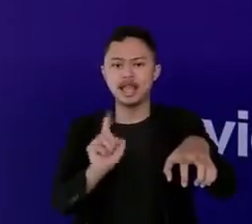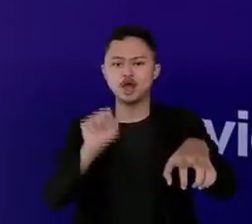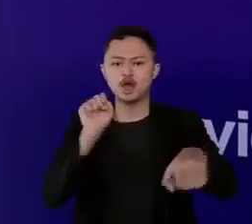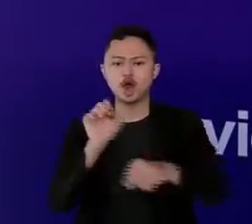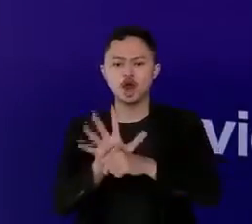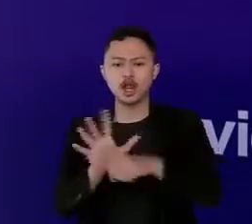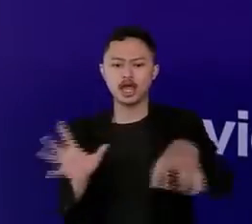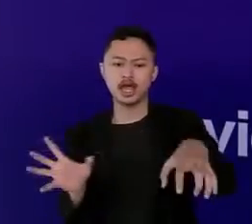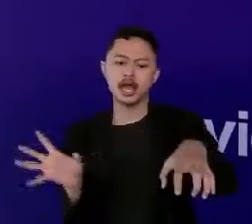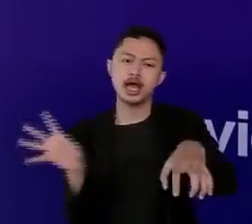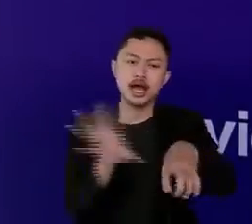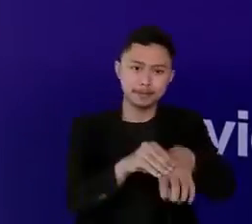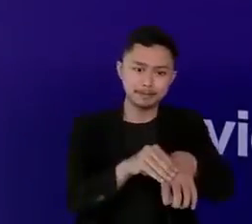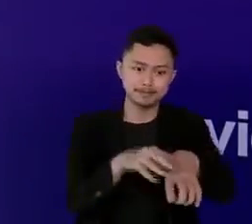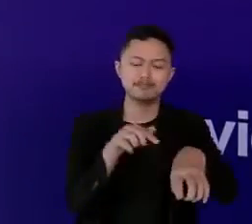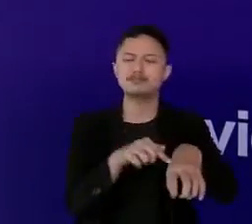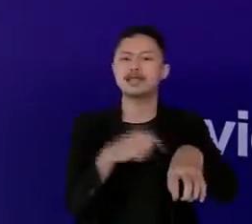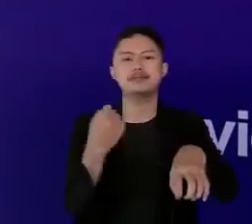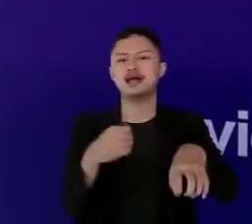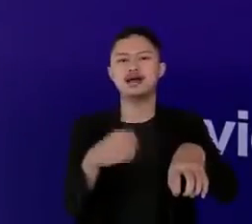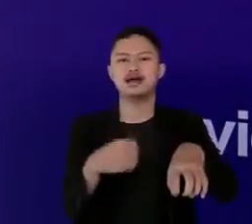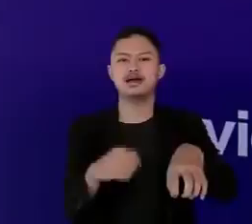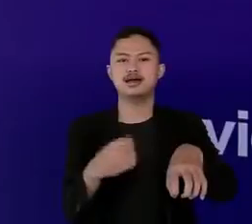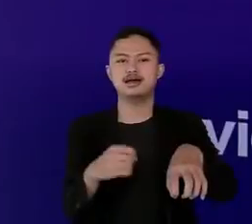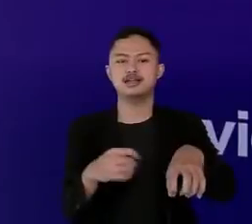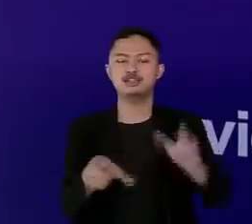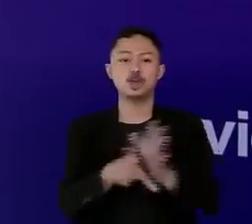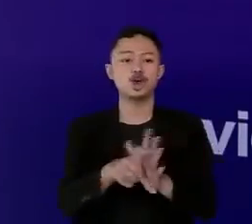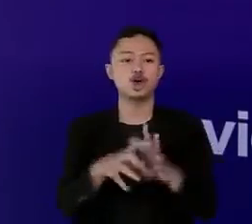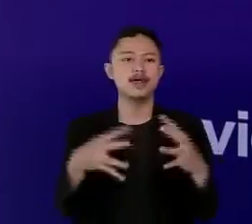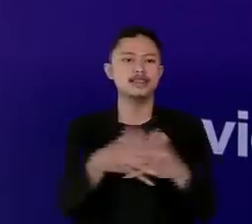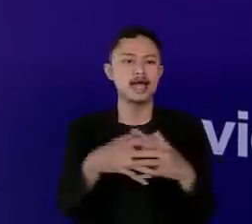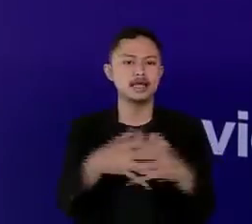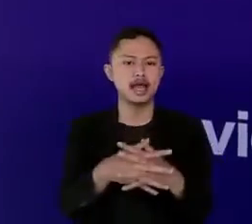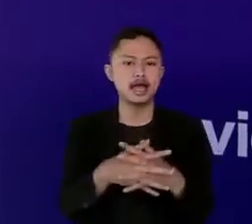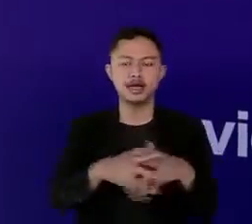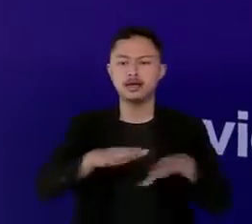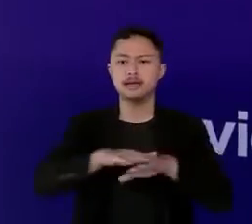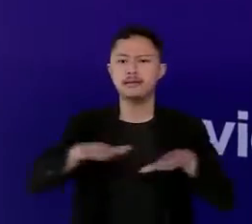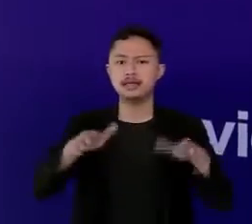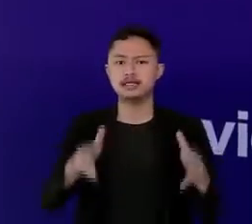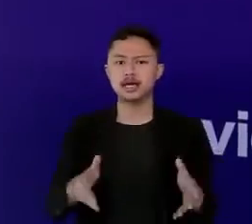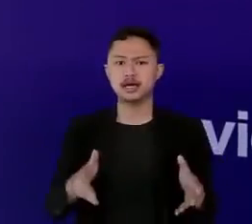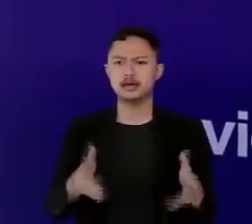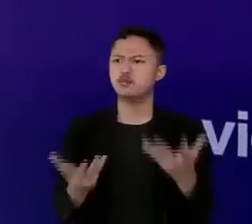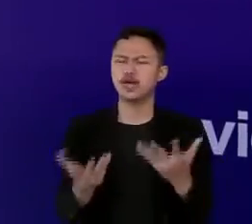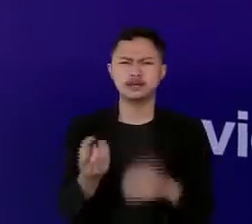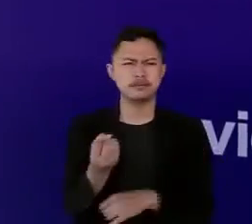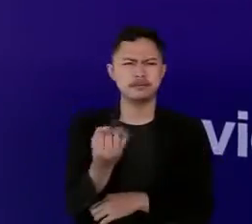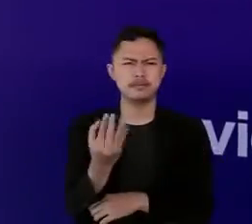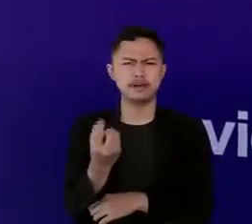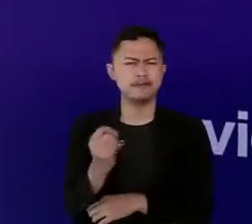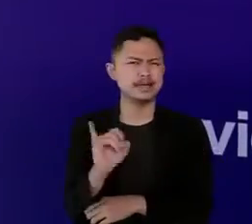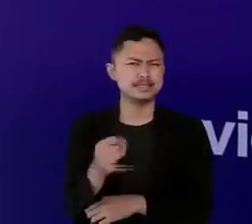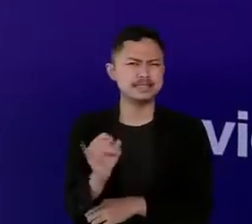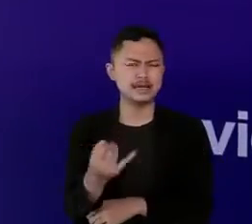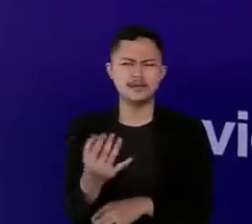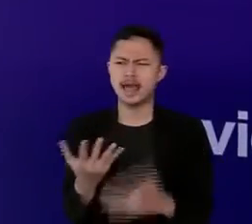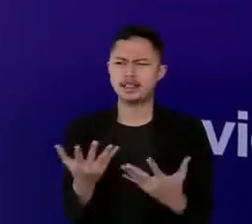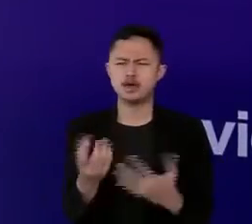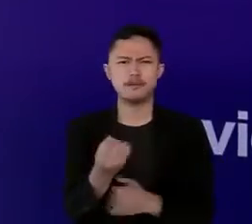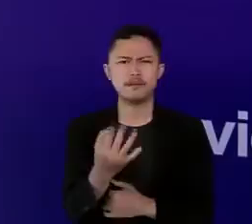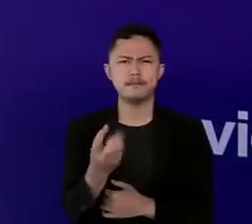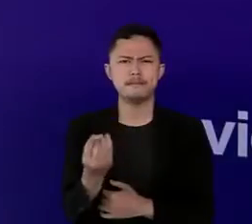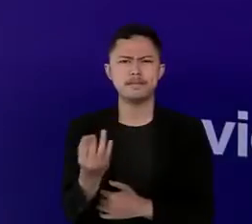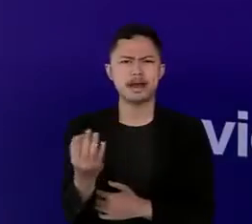ada di benda-benda mati Apakah di tanah di meja di kursi itu beberapa jam atau paling beberapa hari